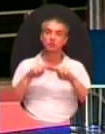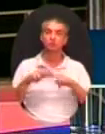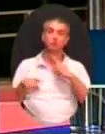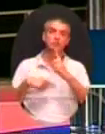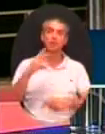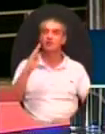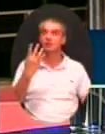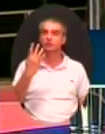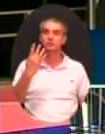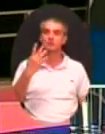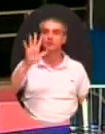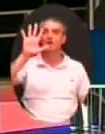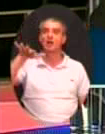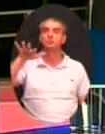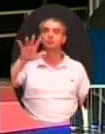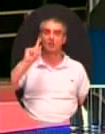בדור הרביעי